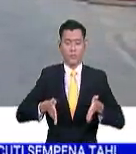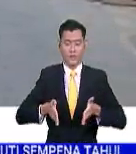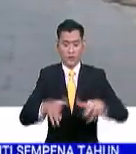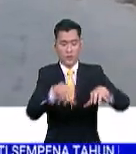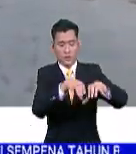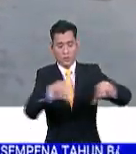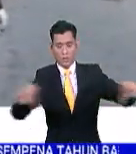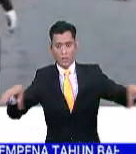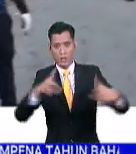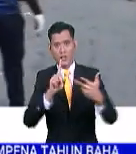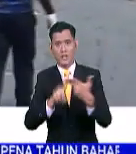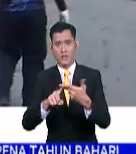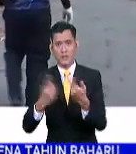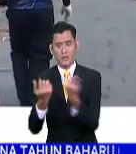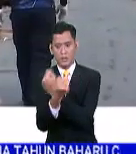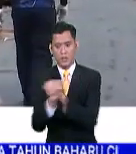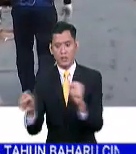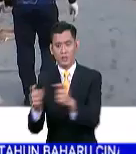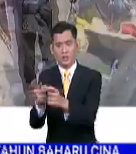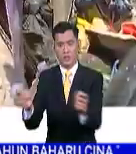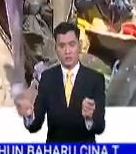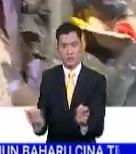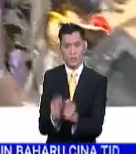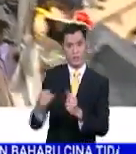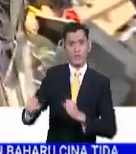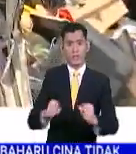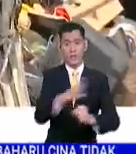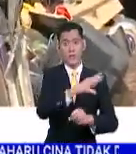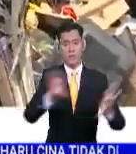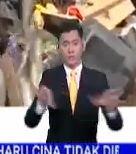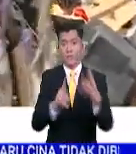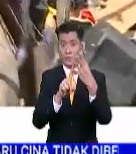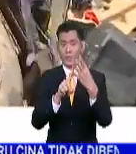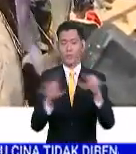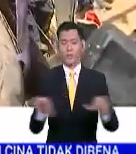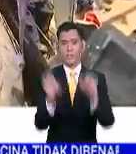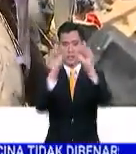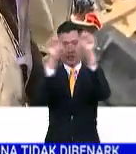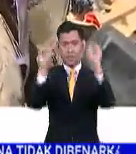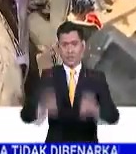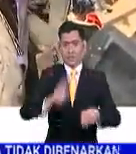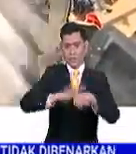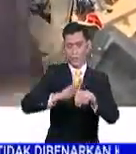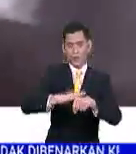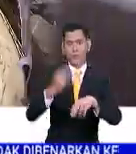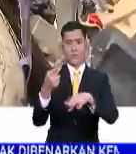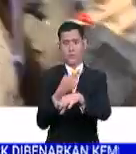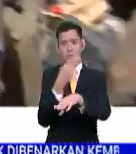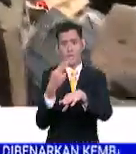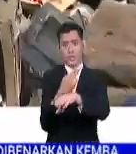pinggir sungai. Juga mewujudkan sistem amaran menggunakan teknologi terkini.